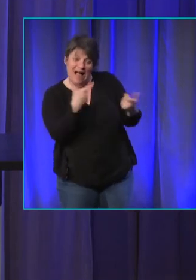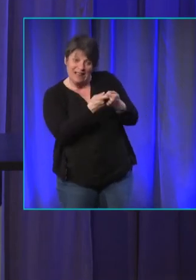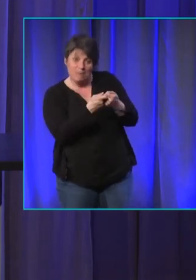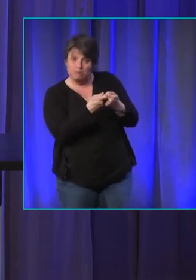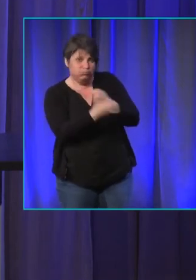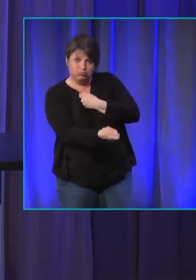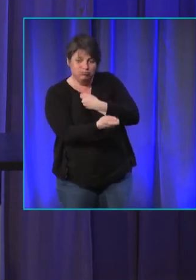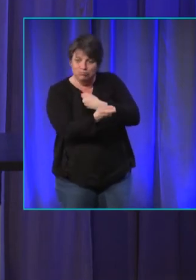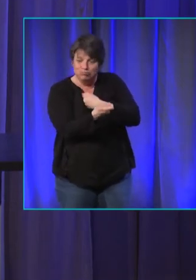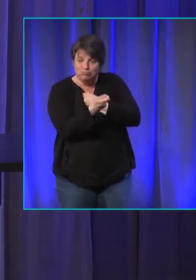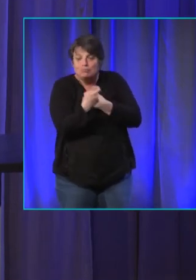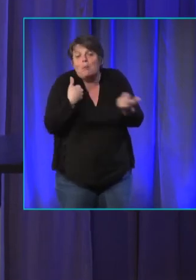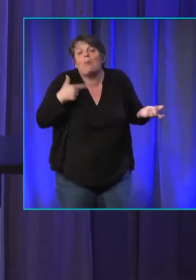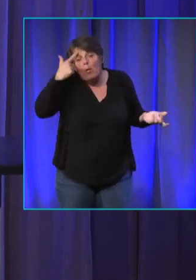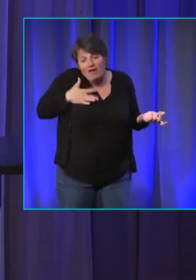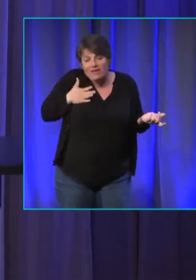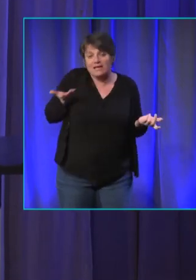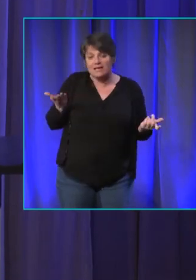non.